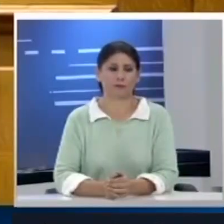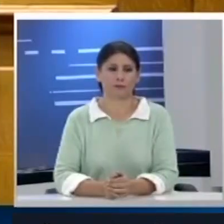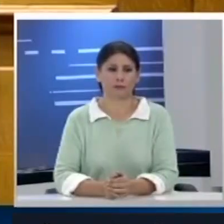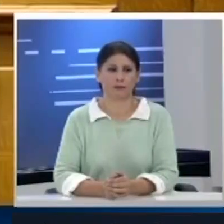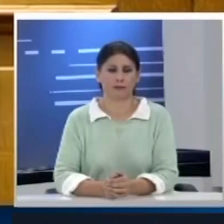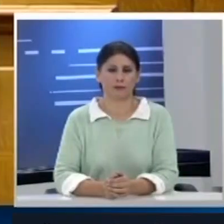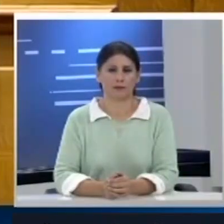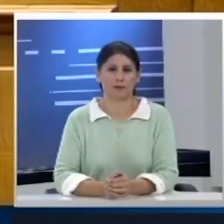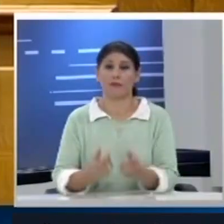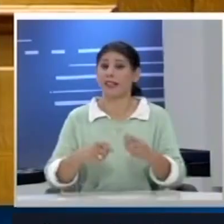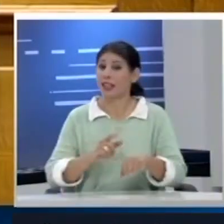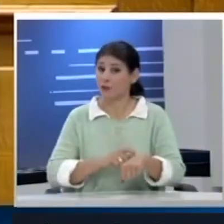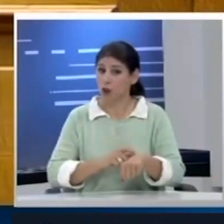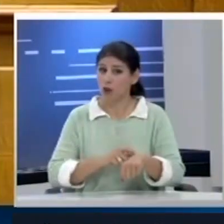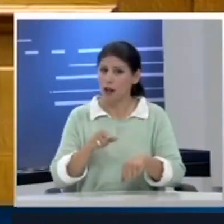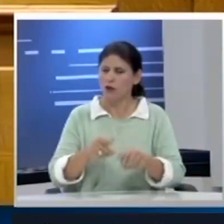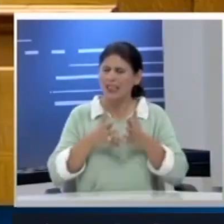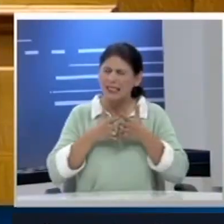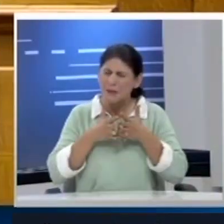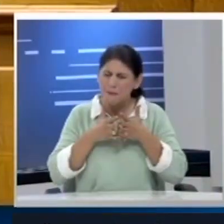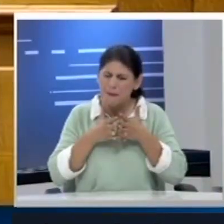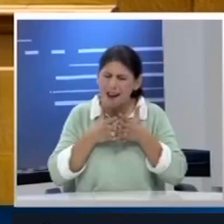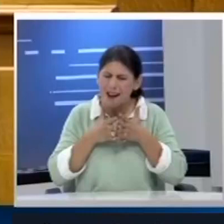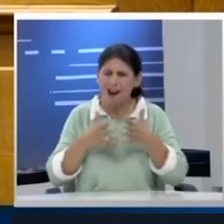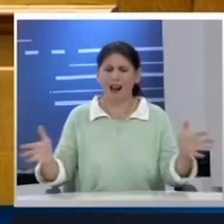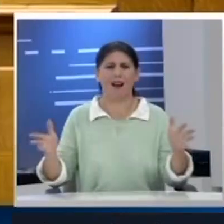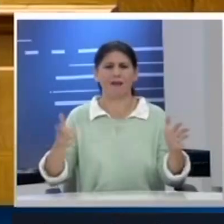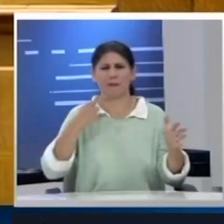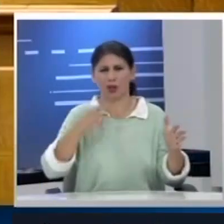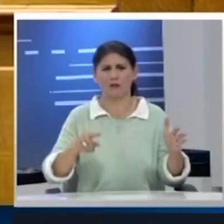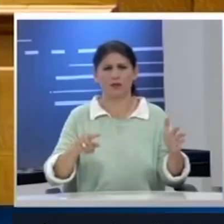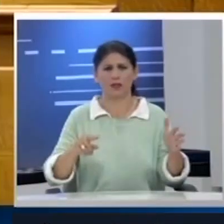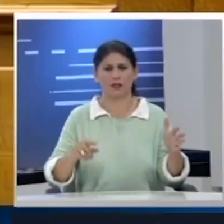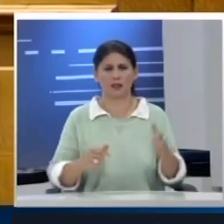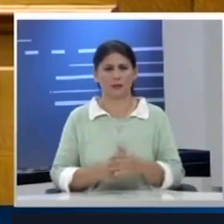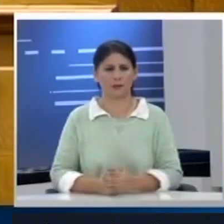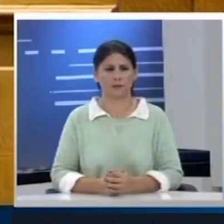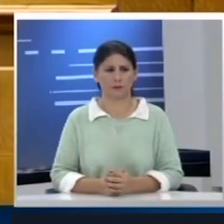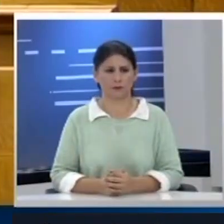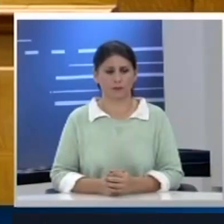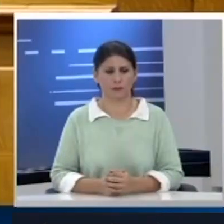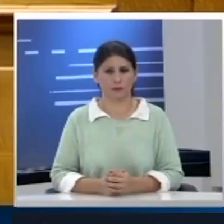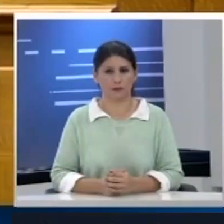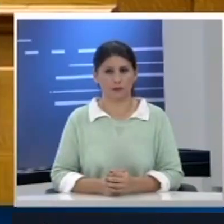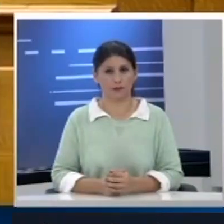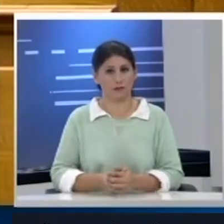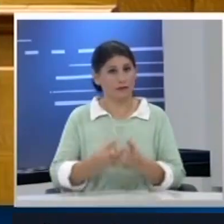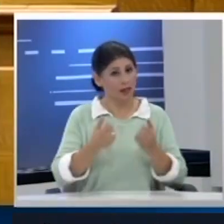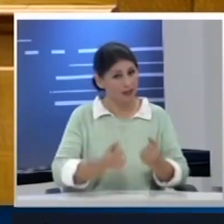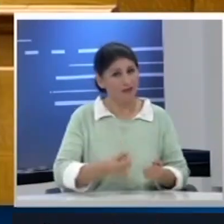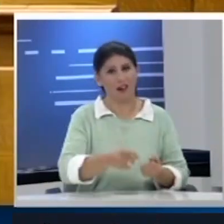την ίδια ώρα που διαπράττουν αυτή τη μέγιστη προσβολή και βαναυσότητα απέναντι στη